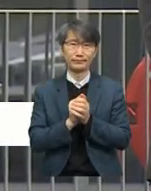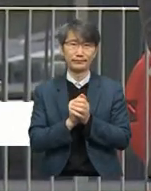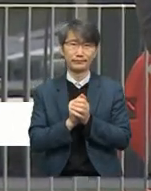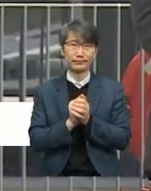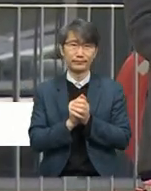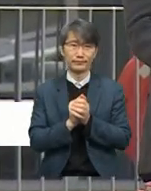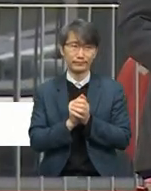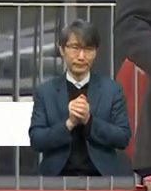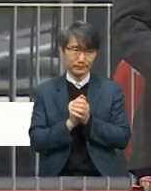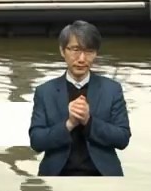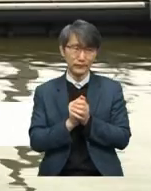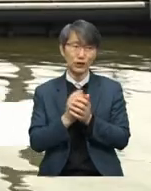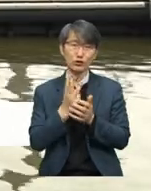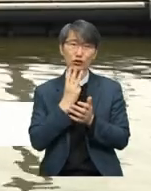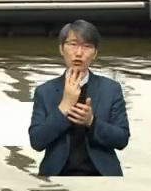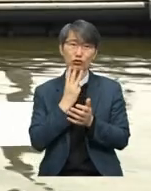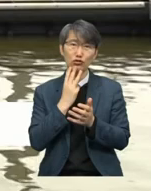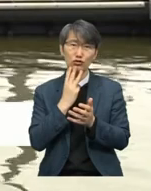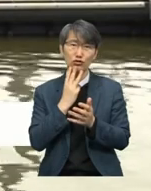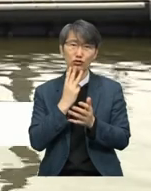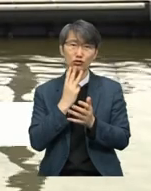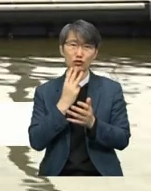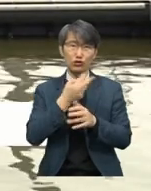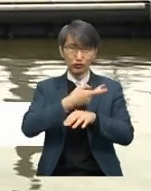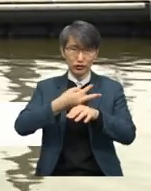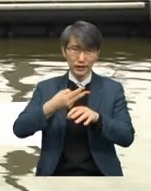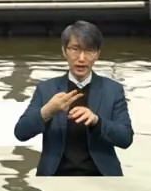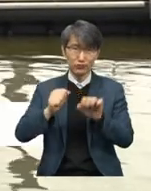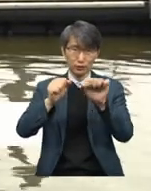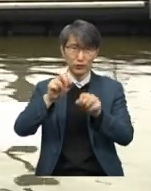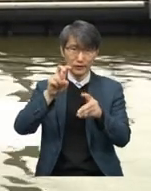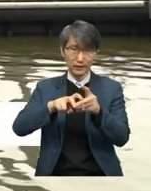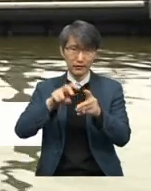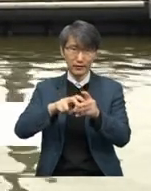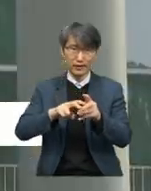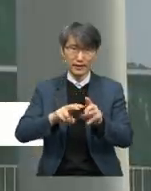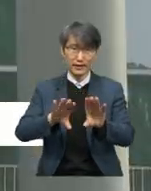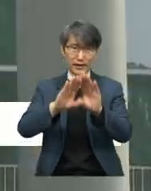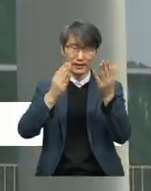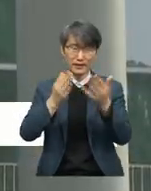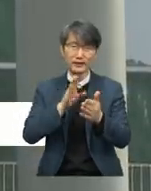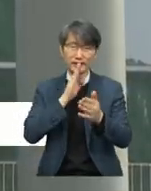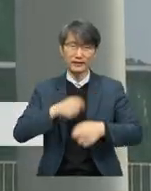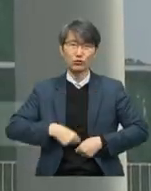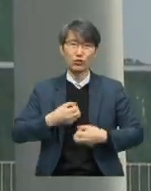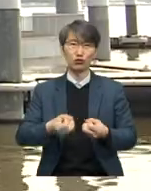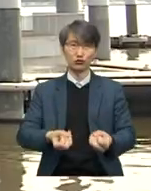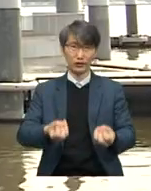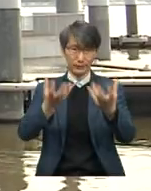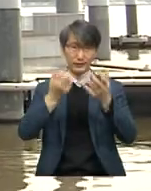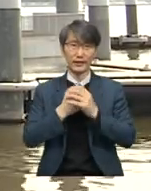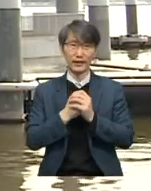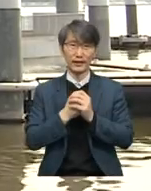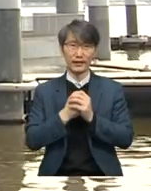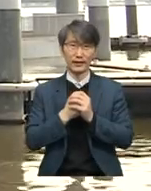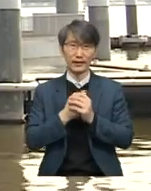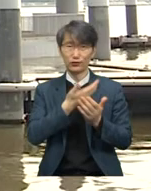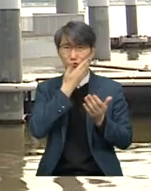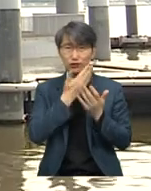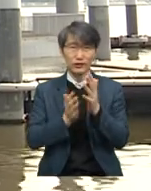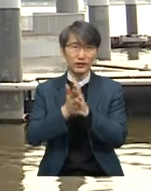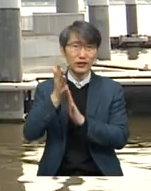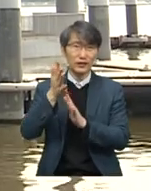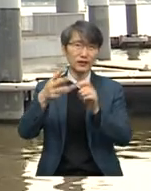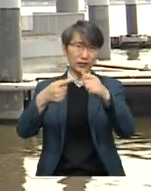네, 서울 수상 레포츠 센터의 개관식을 진심으로 축하드립니다. 주요 시설은